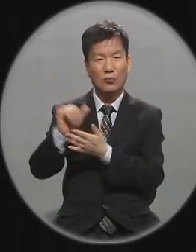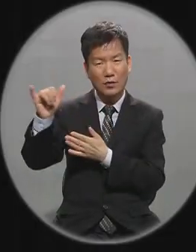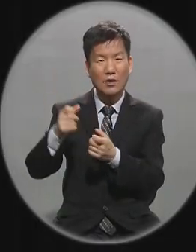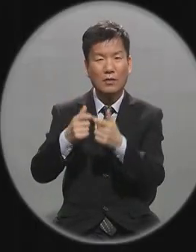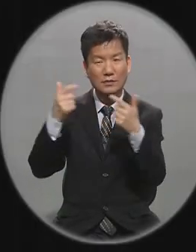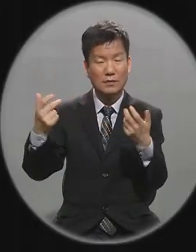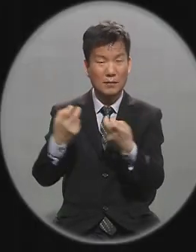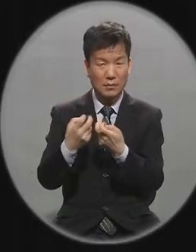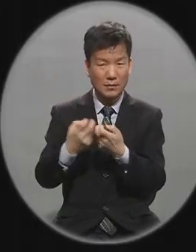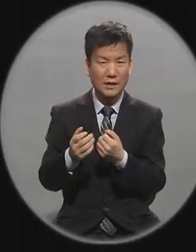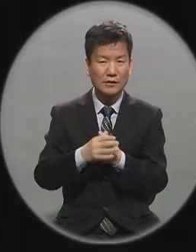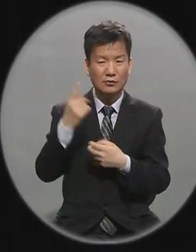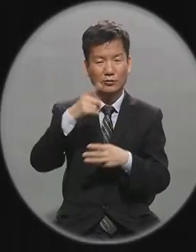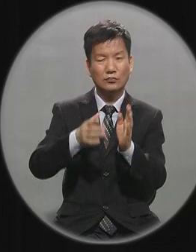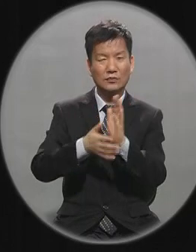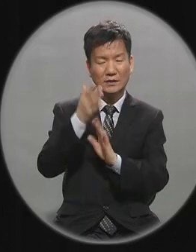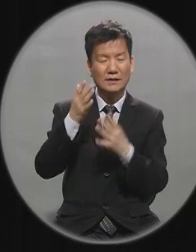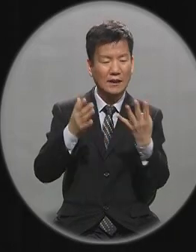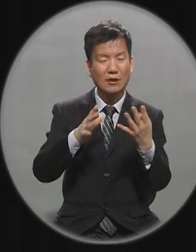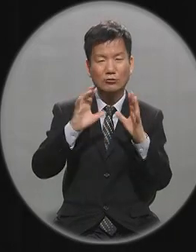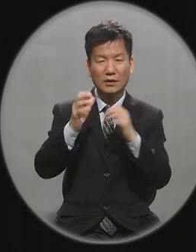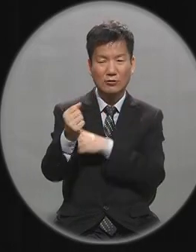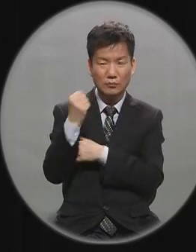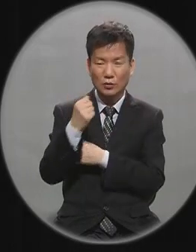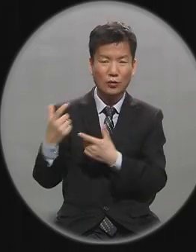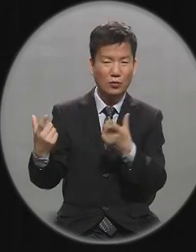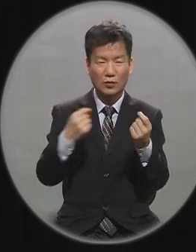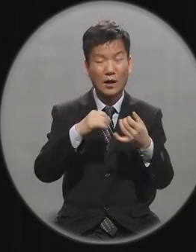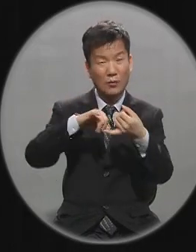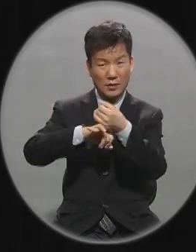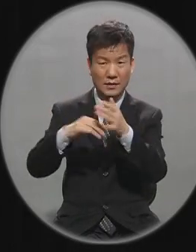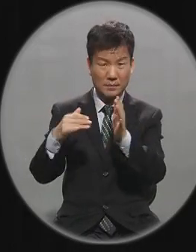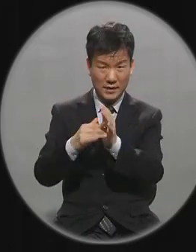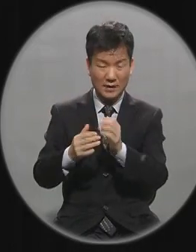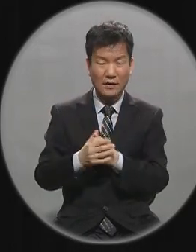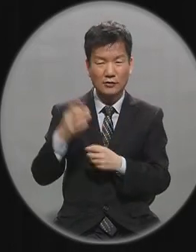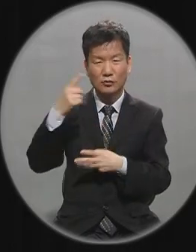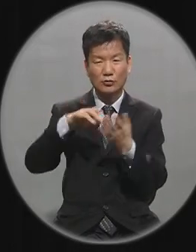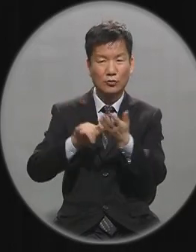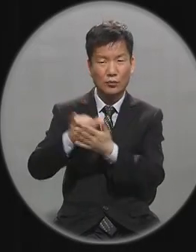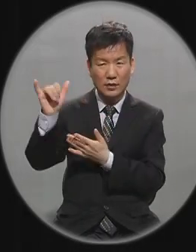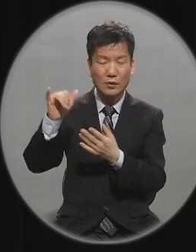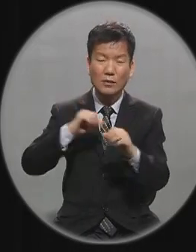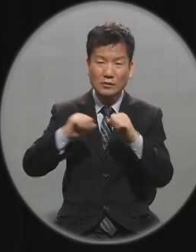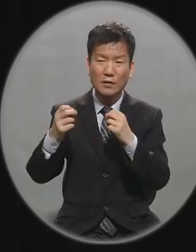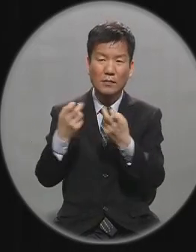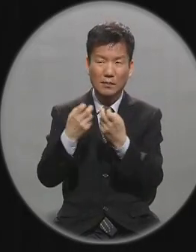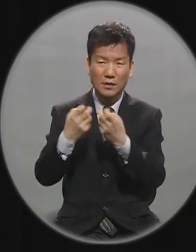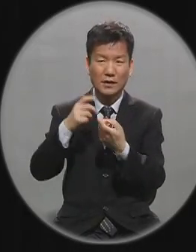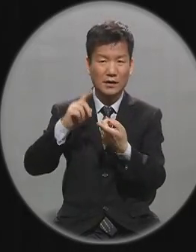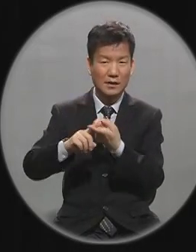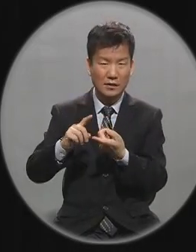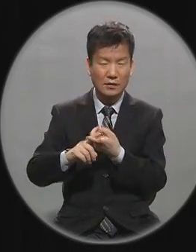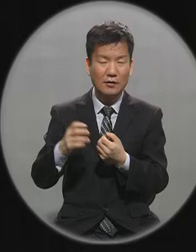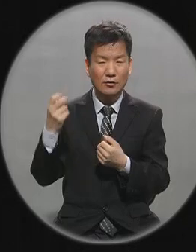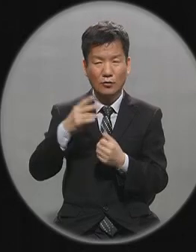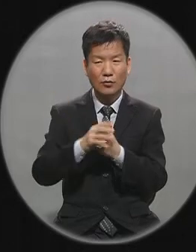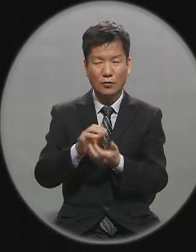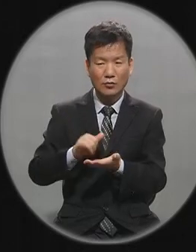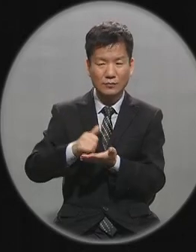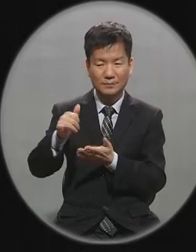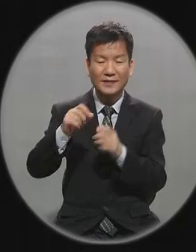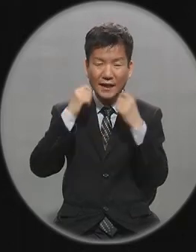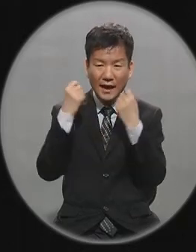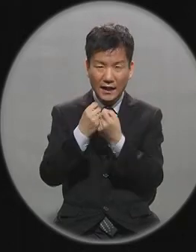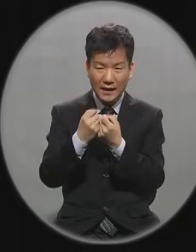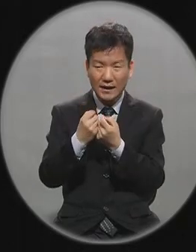활성화 방안은 우리 청주시 4개 국민의힘 후보의 공통 공약인데요. 청주공항 활성화 방안에 대해서 또 활주로,